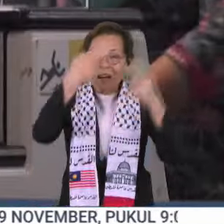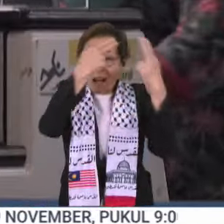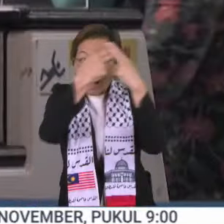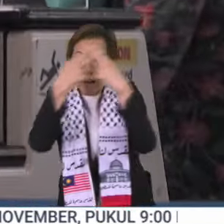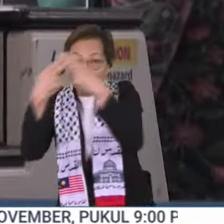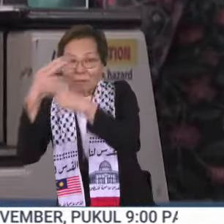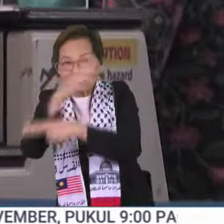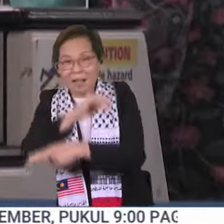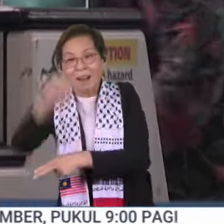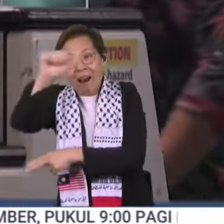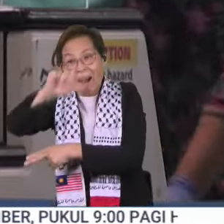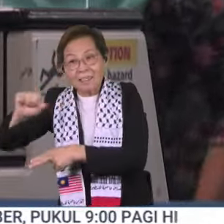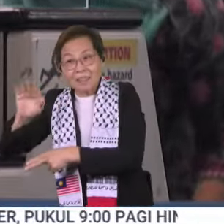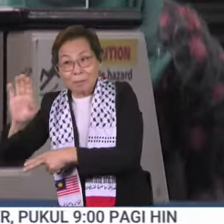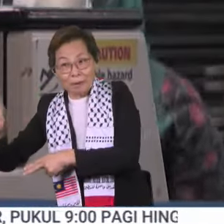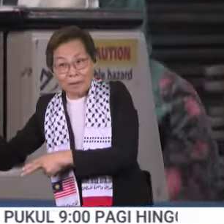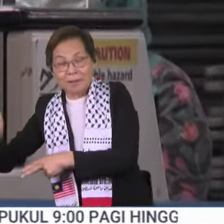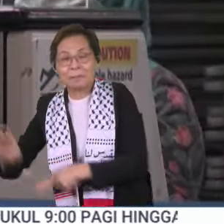dan Asia